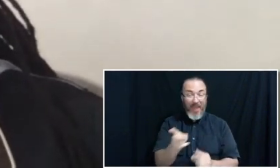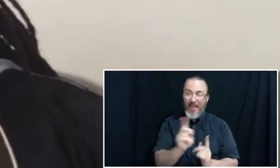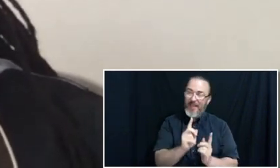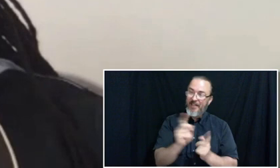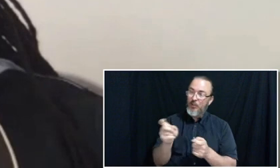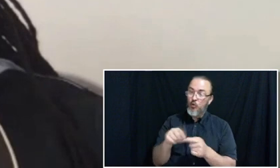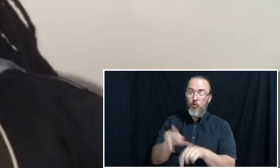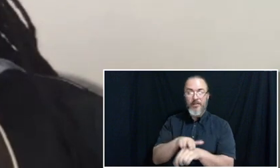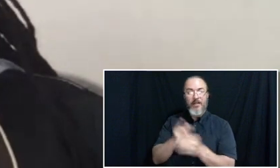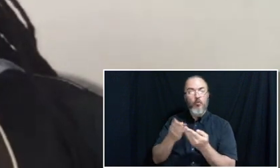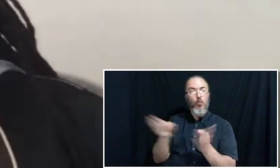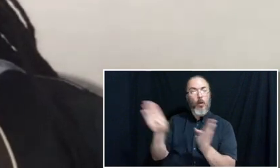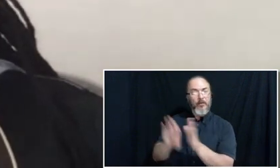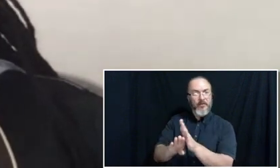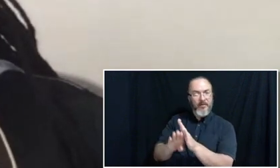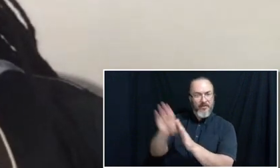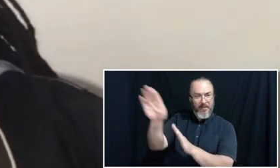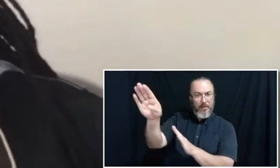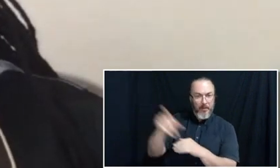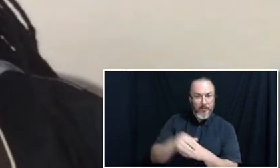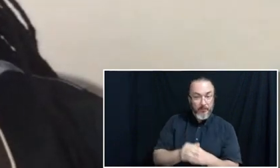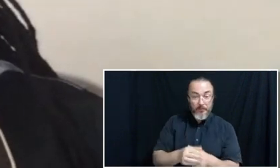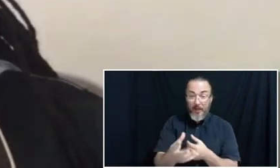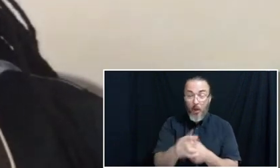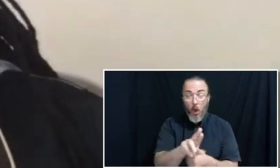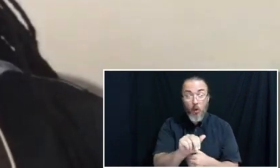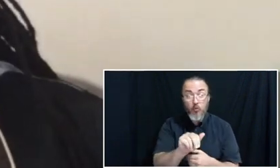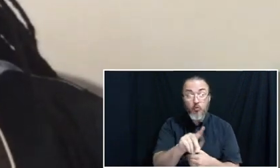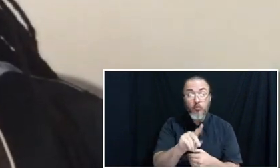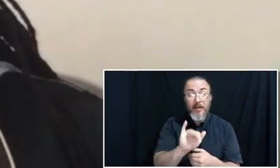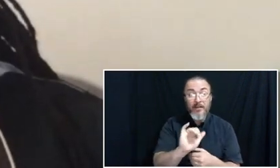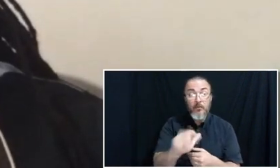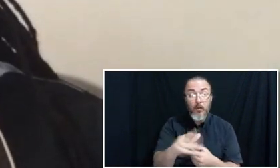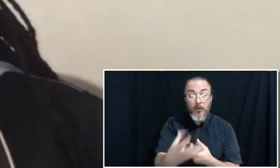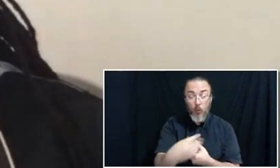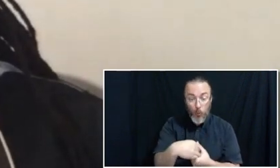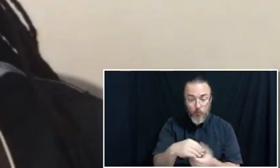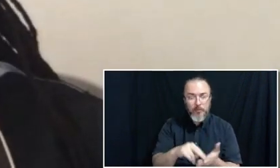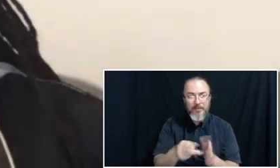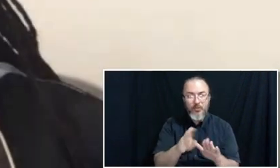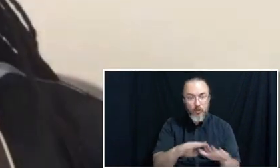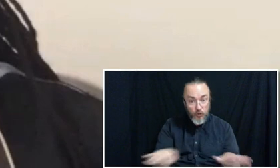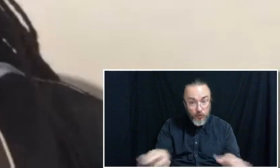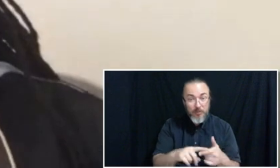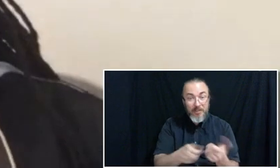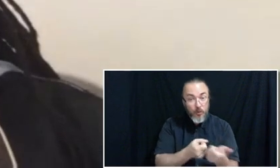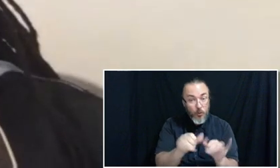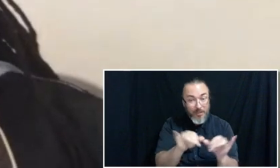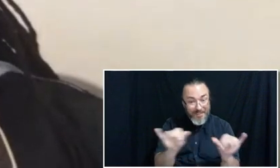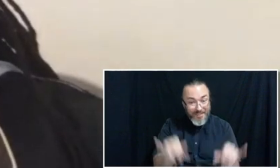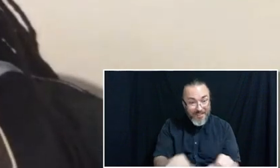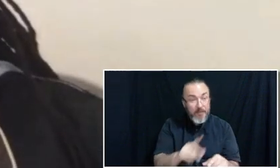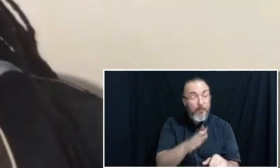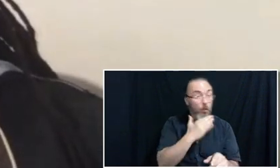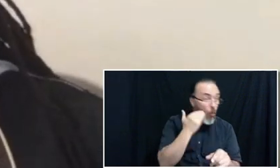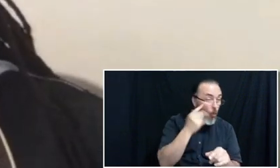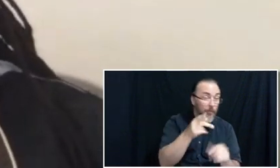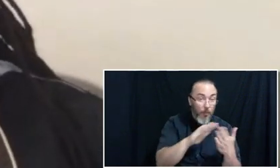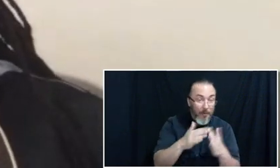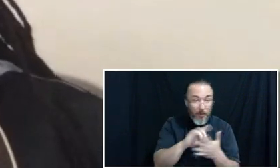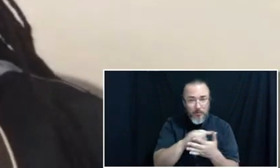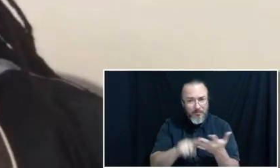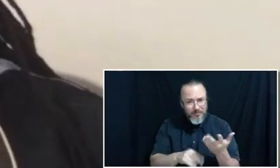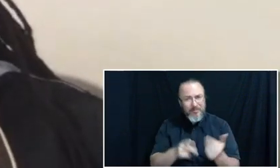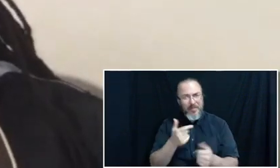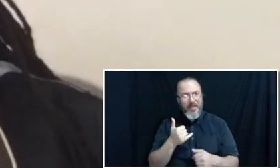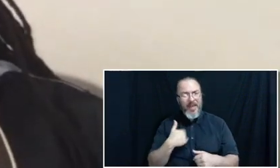de qualité. L'inclusion radicale, cela veut dire que les enfants sont